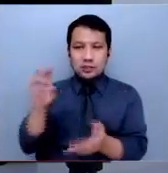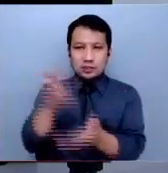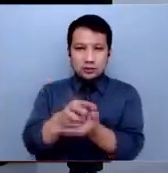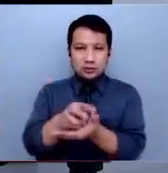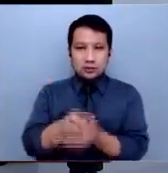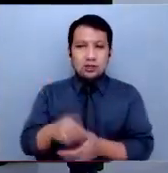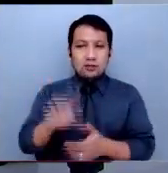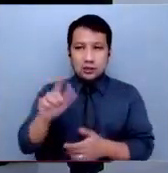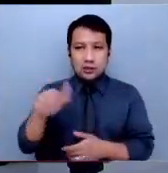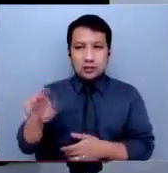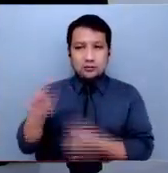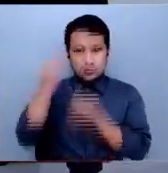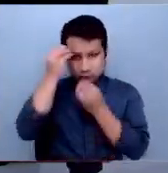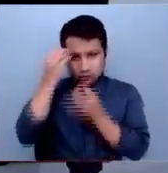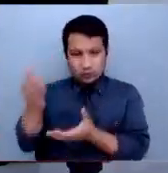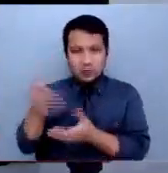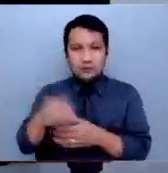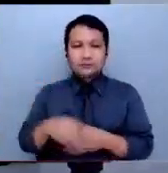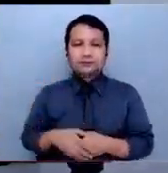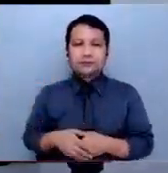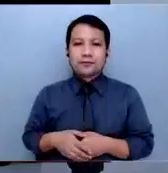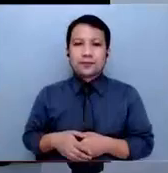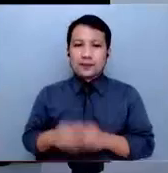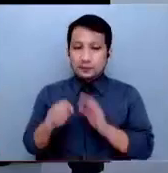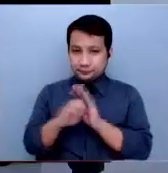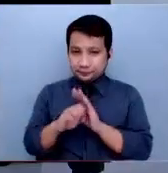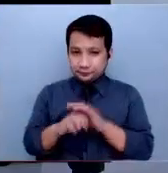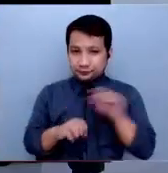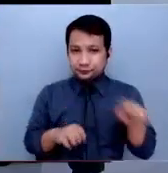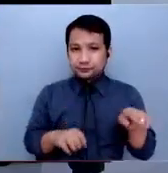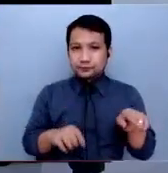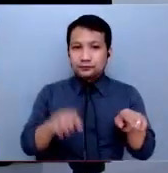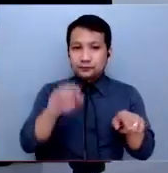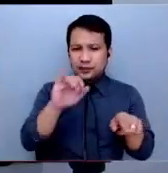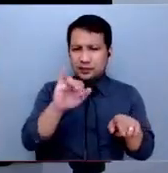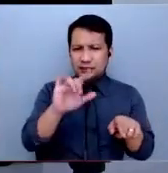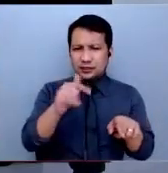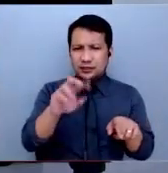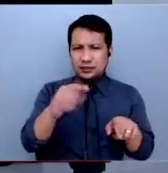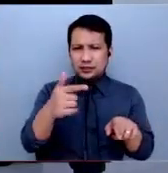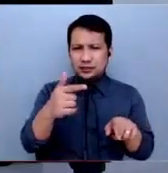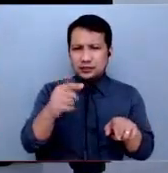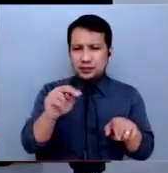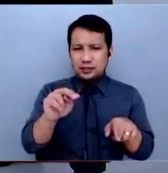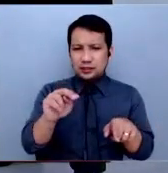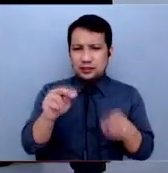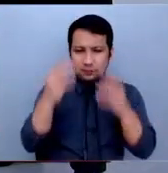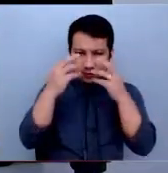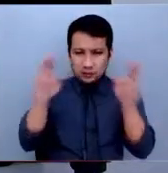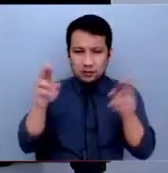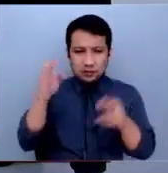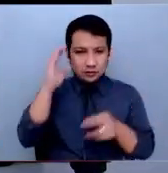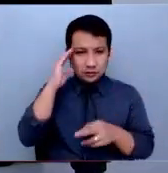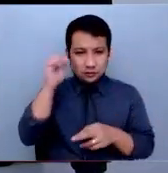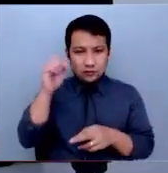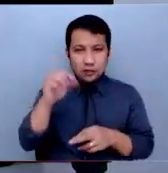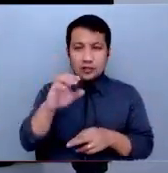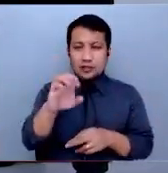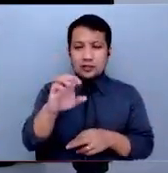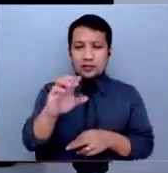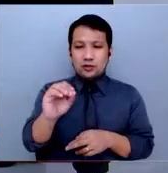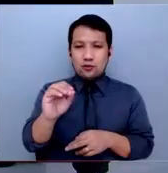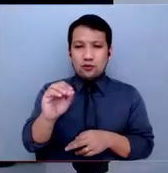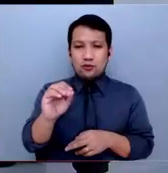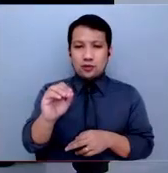sa utos na ito. Halimbawa po, sa Iligan City, pinirmahan ni Iligan Mayor Celso Regencia ang Executive Order